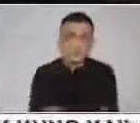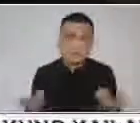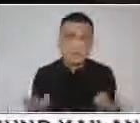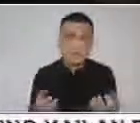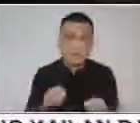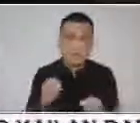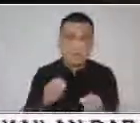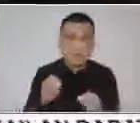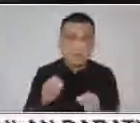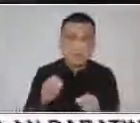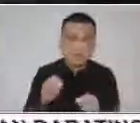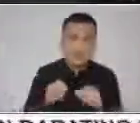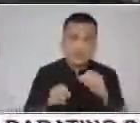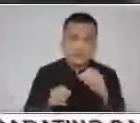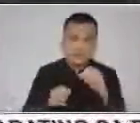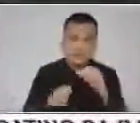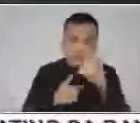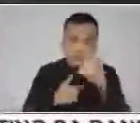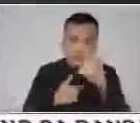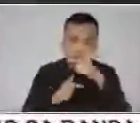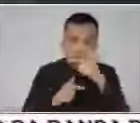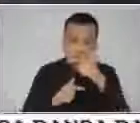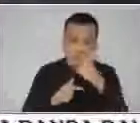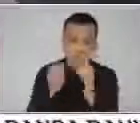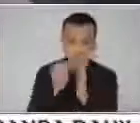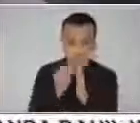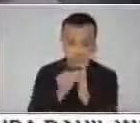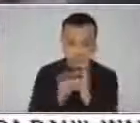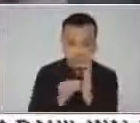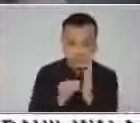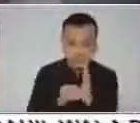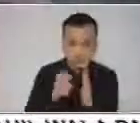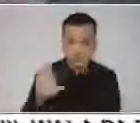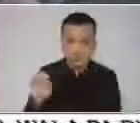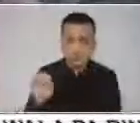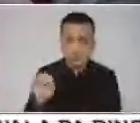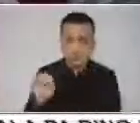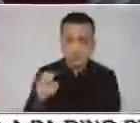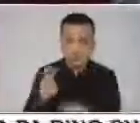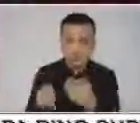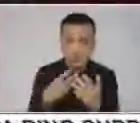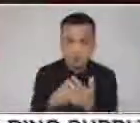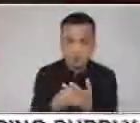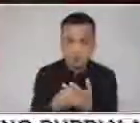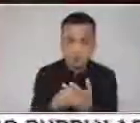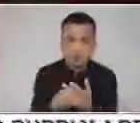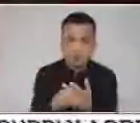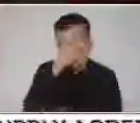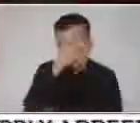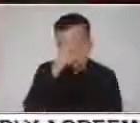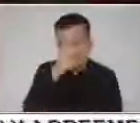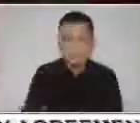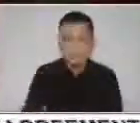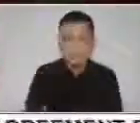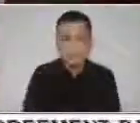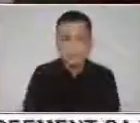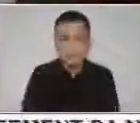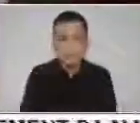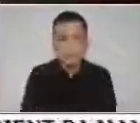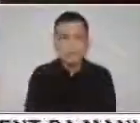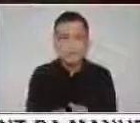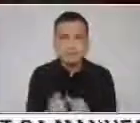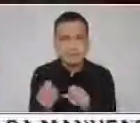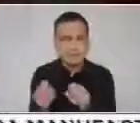pero sabi ng Department of Agriculture ay pupunan nila yung supply ng manok at magre-repopulate, magpaparami yung term